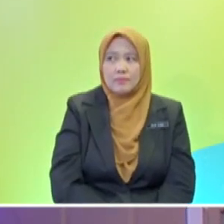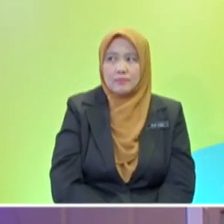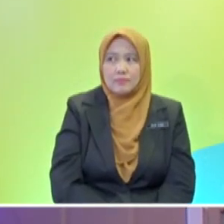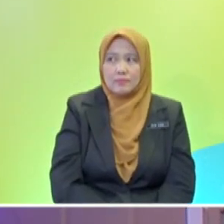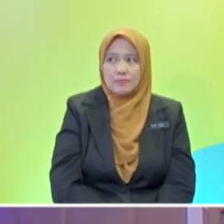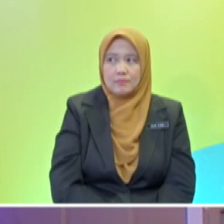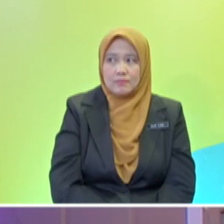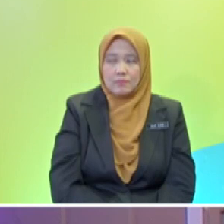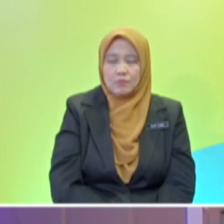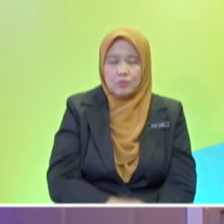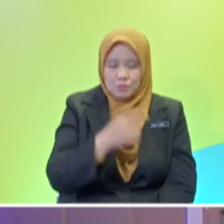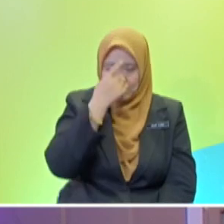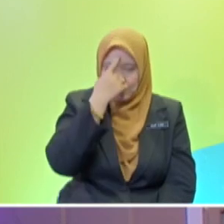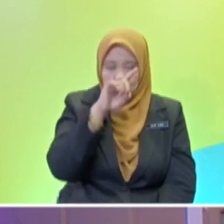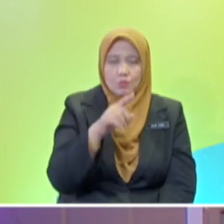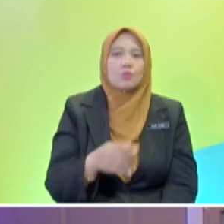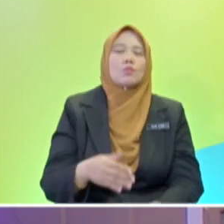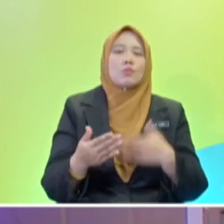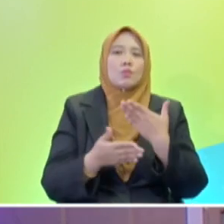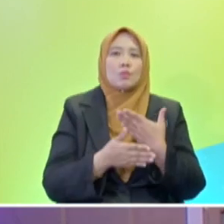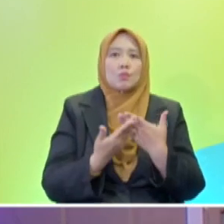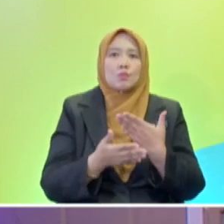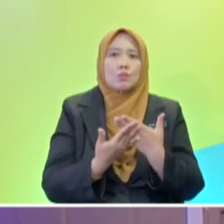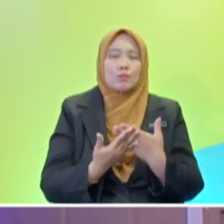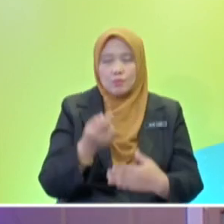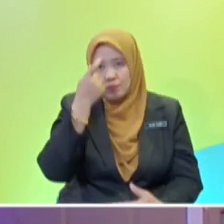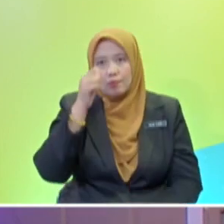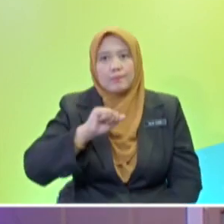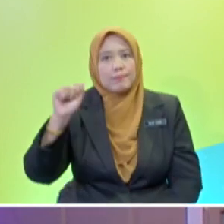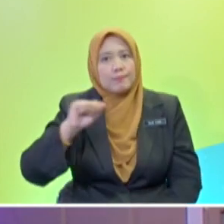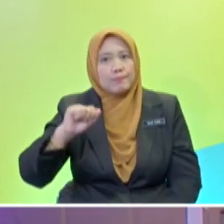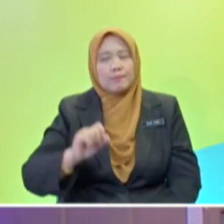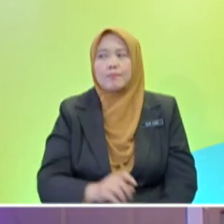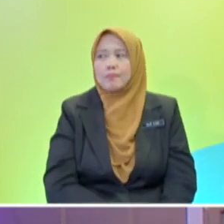supaya mudah untuk padam Nantilah kalau ada kesilapan oke